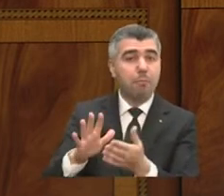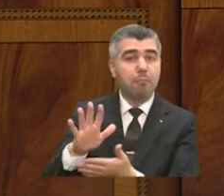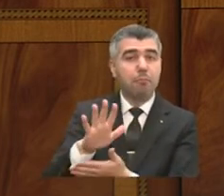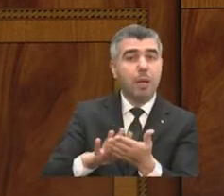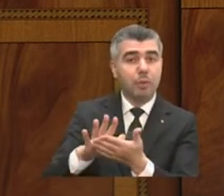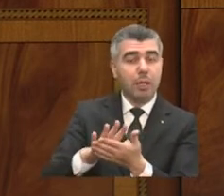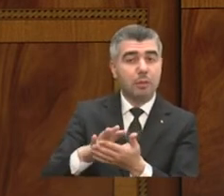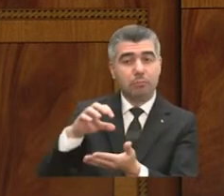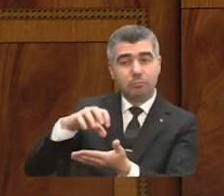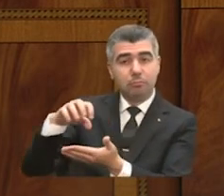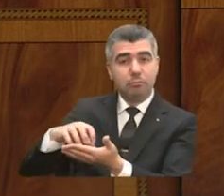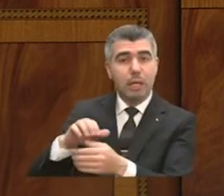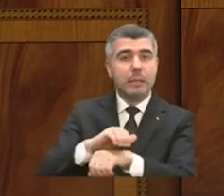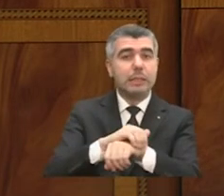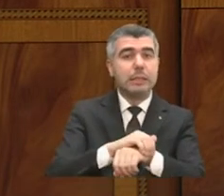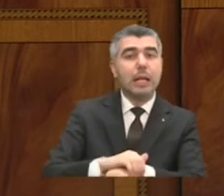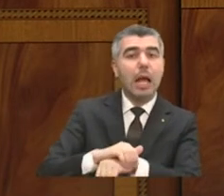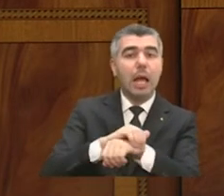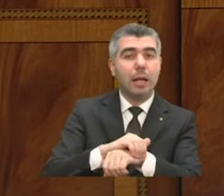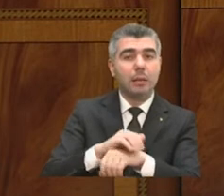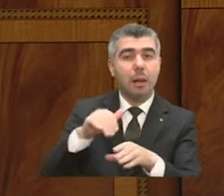attirons l'attention sur